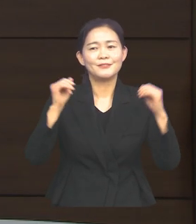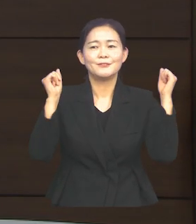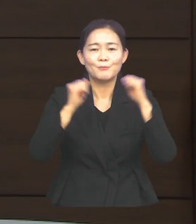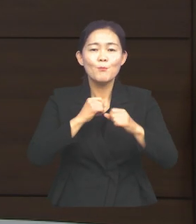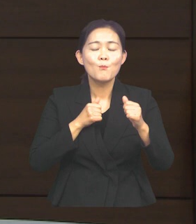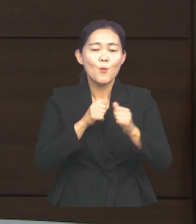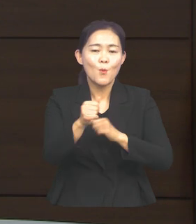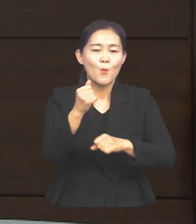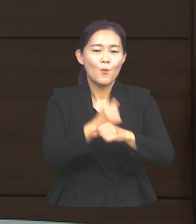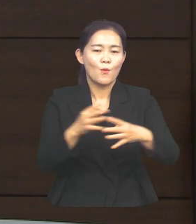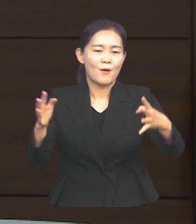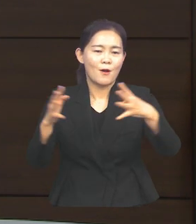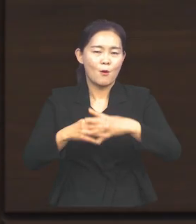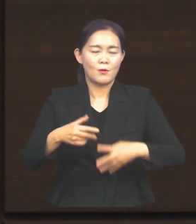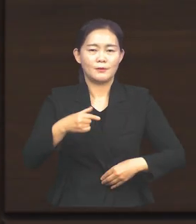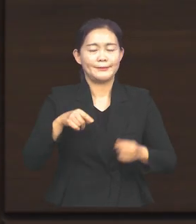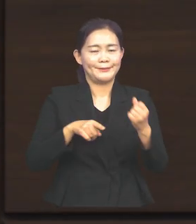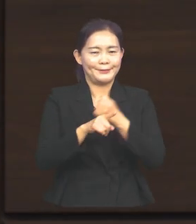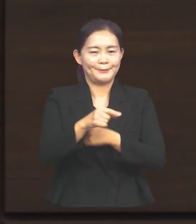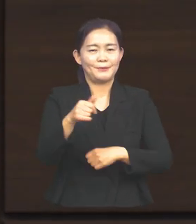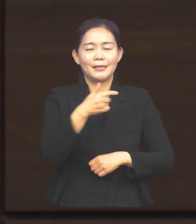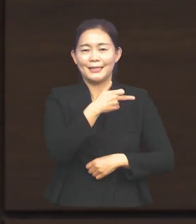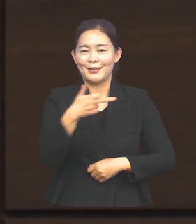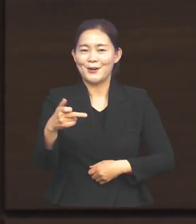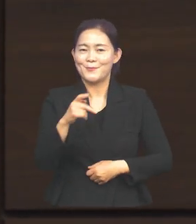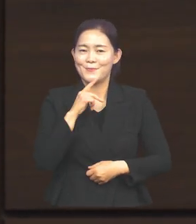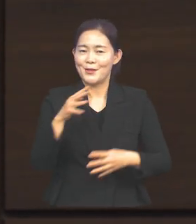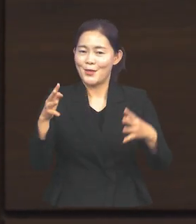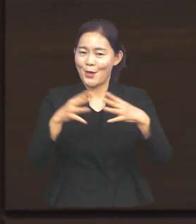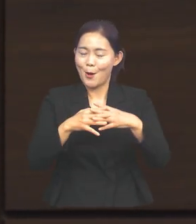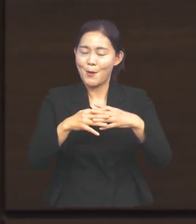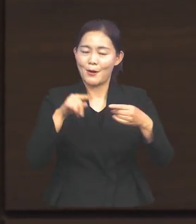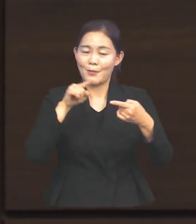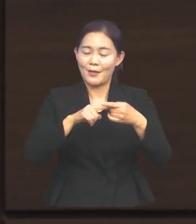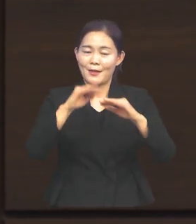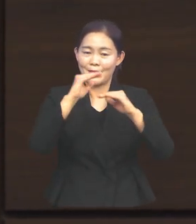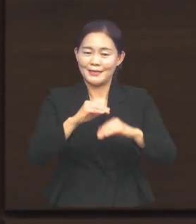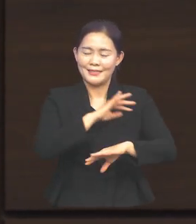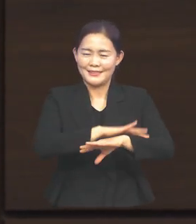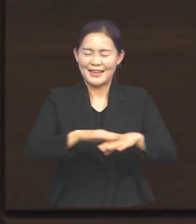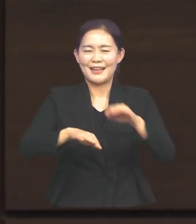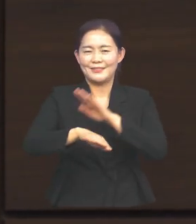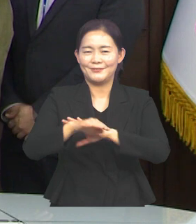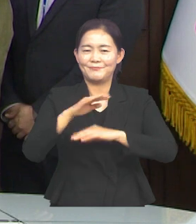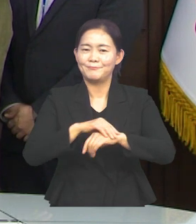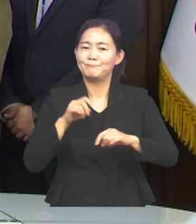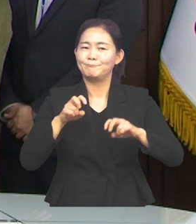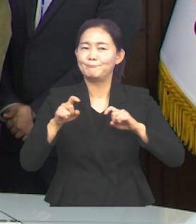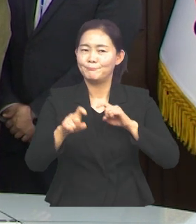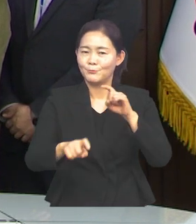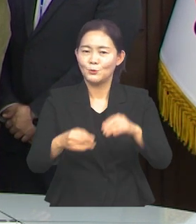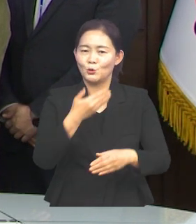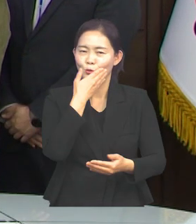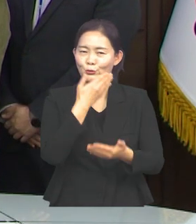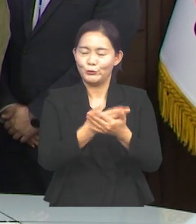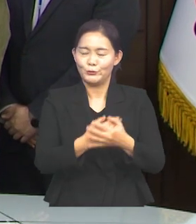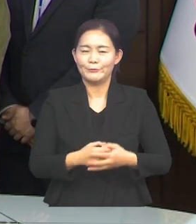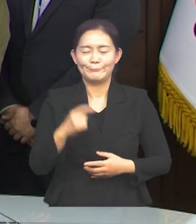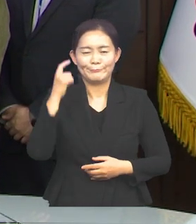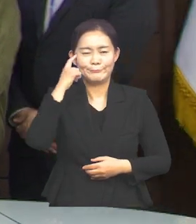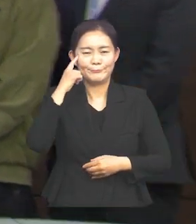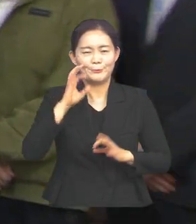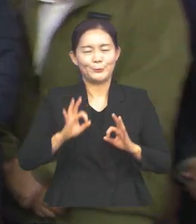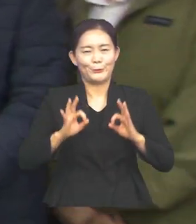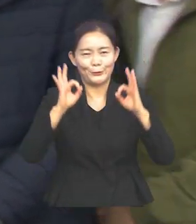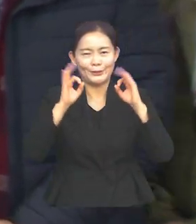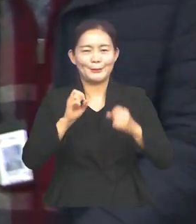이런 뜻깊은 협약을 맺게 된 것을 의미 있게 생각하고 협약에 담긴 정신을 잘 실천하는 것이 중요한 만큼 시에서 많은